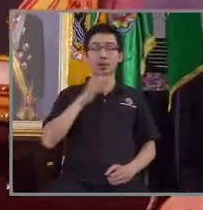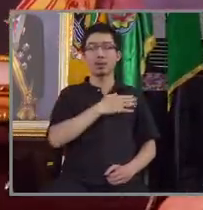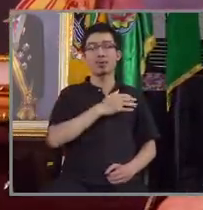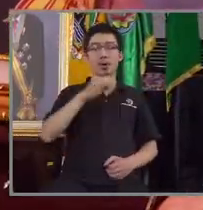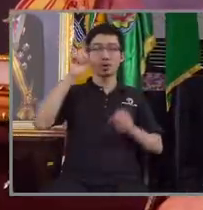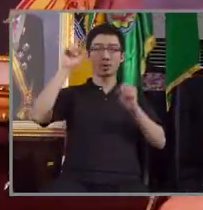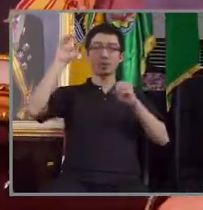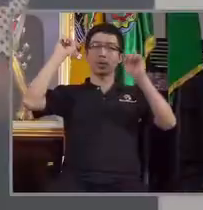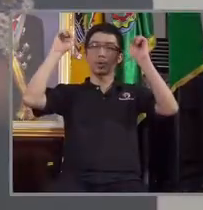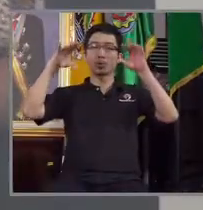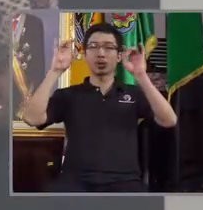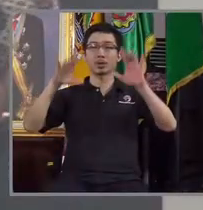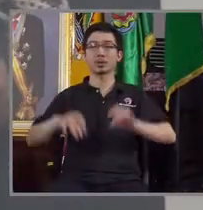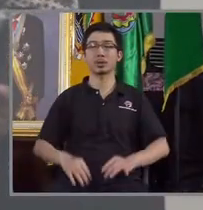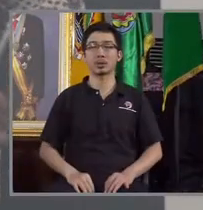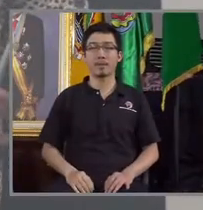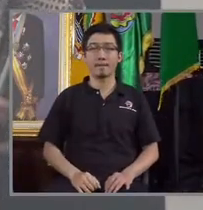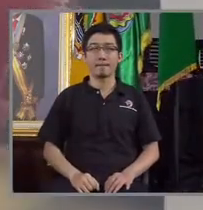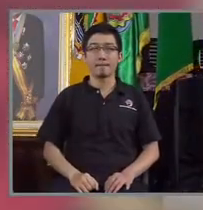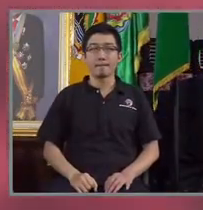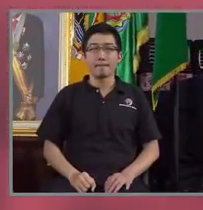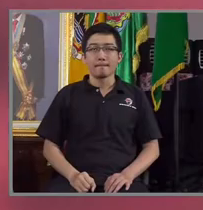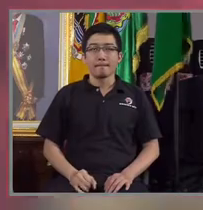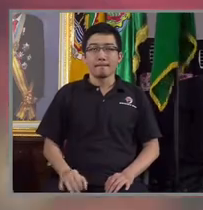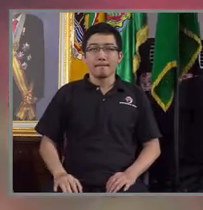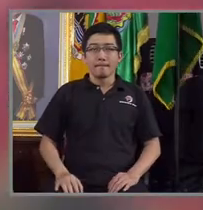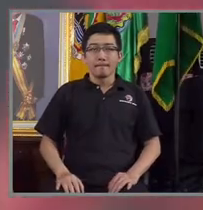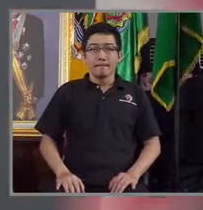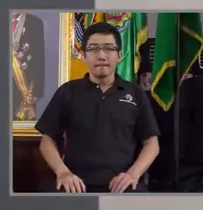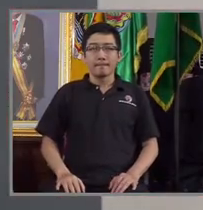wabarakatuh matur nuwun ibu Bupati